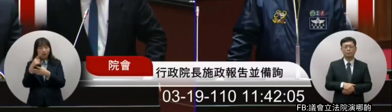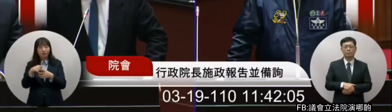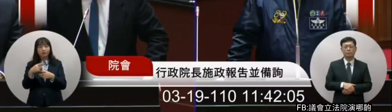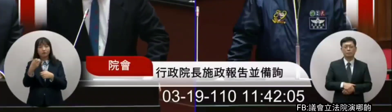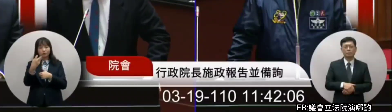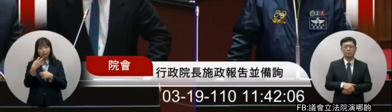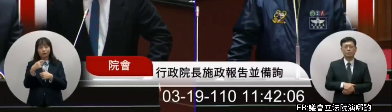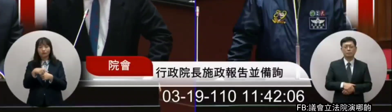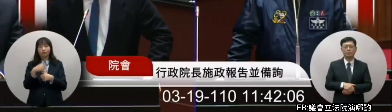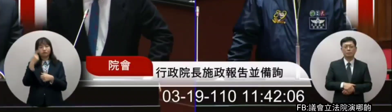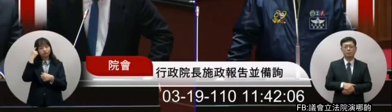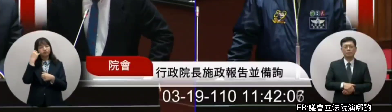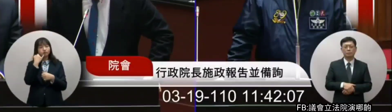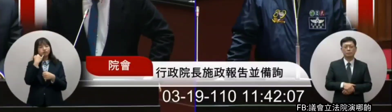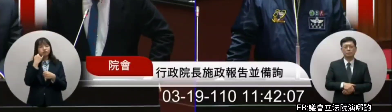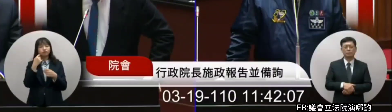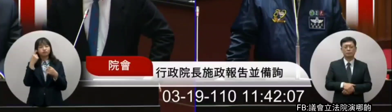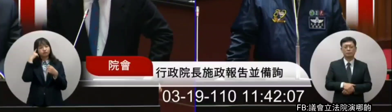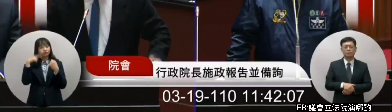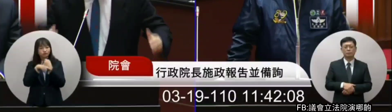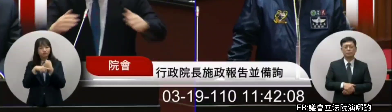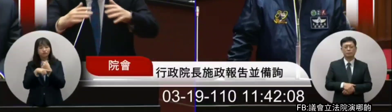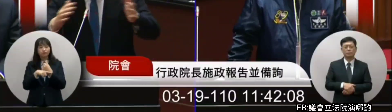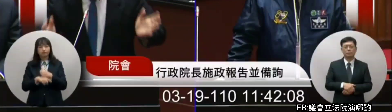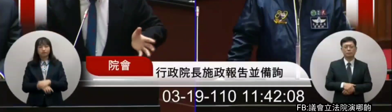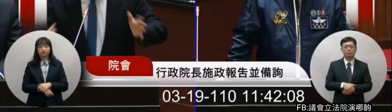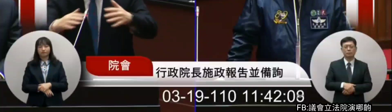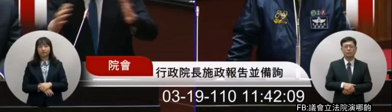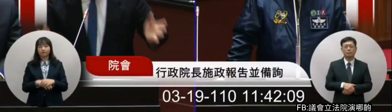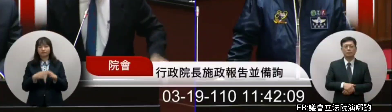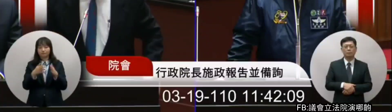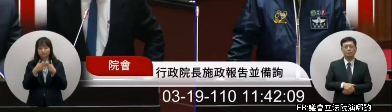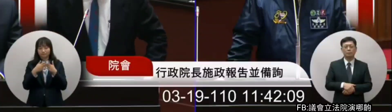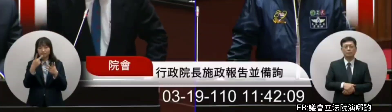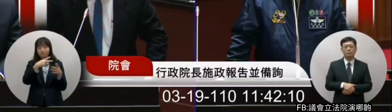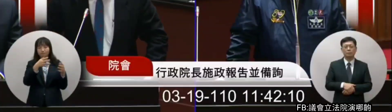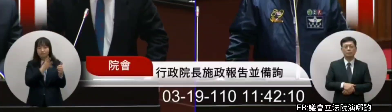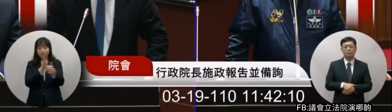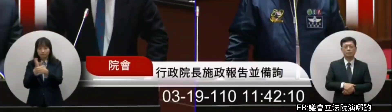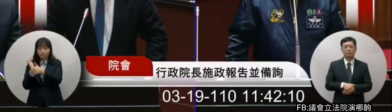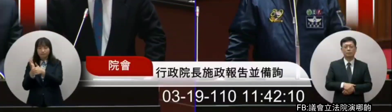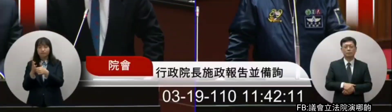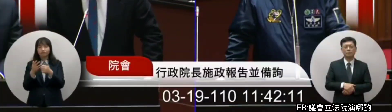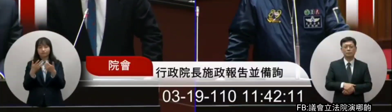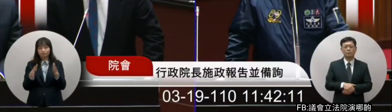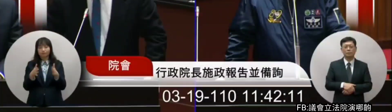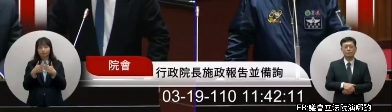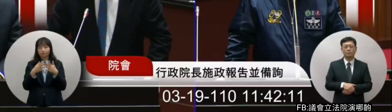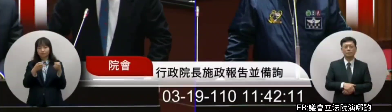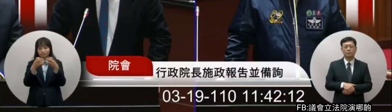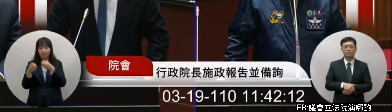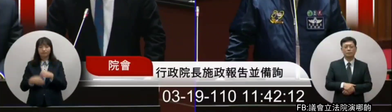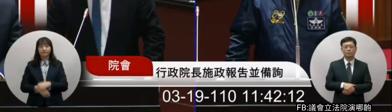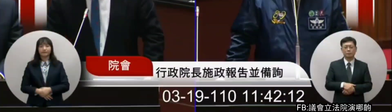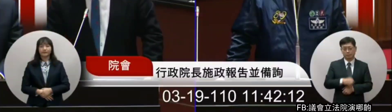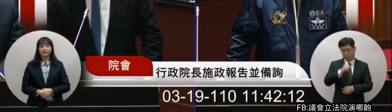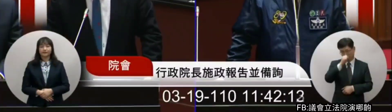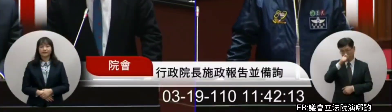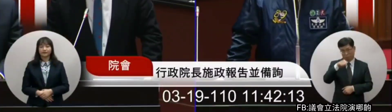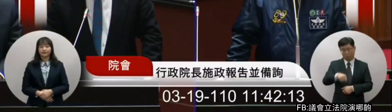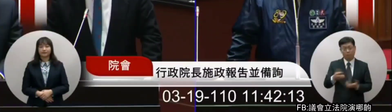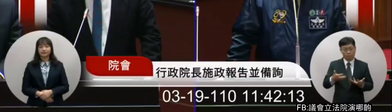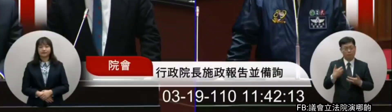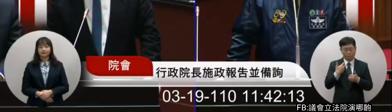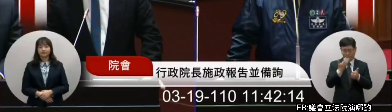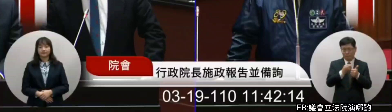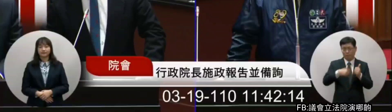是，我是觉得不错了。大家要再征询意见，多多的再来讨论一下。 好，这个部分